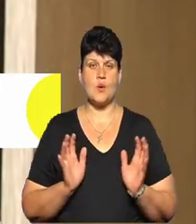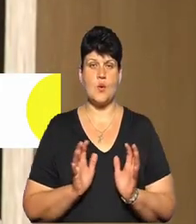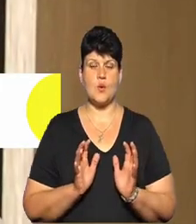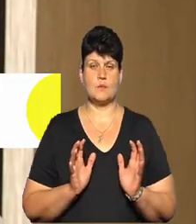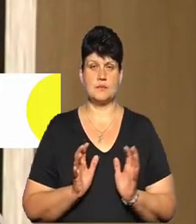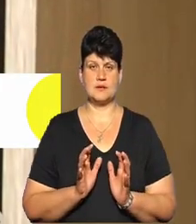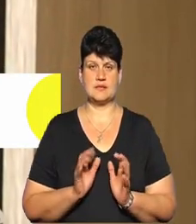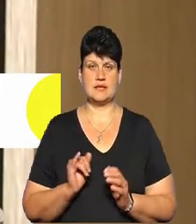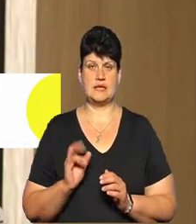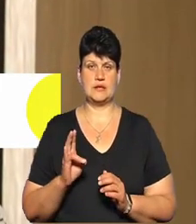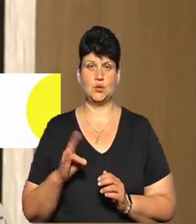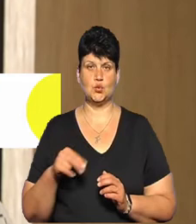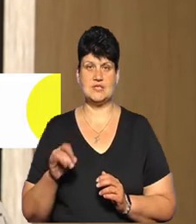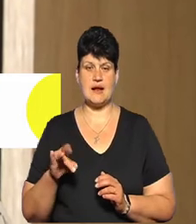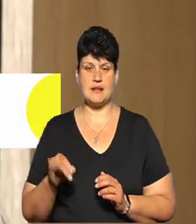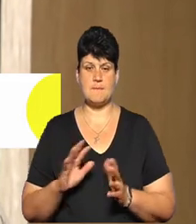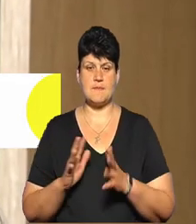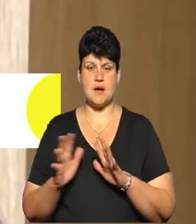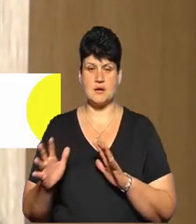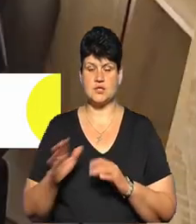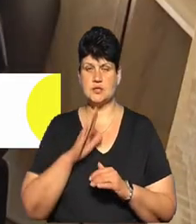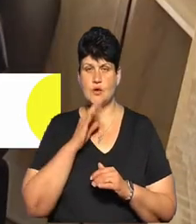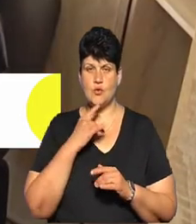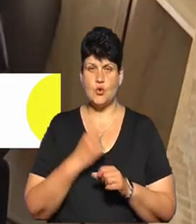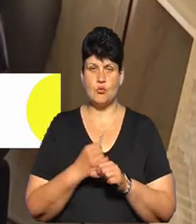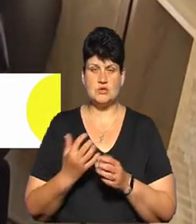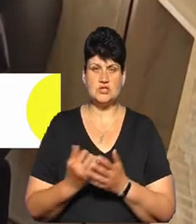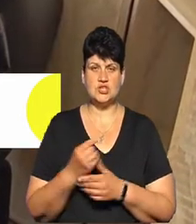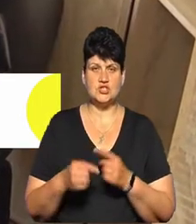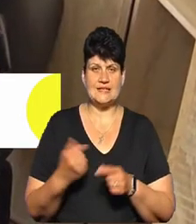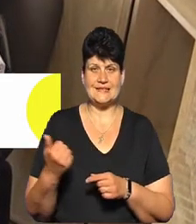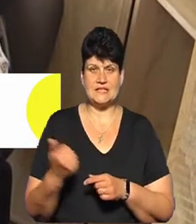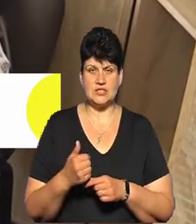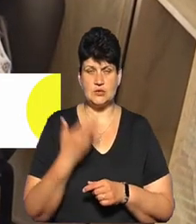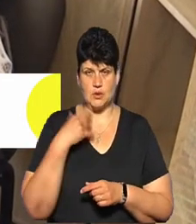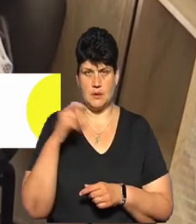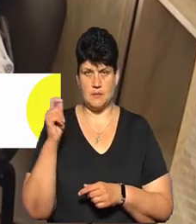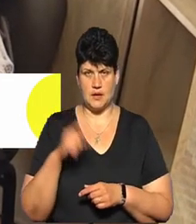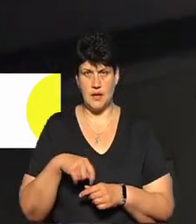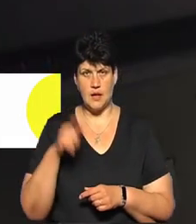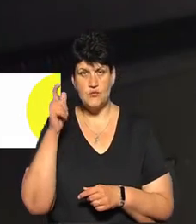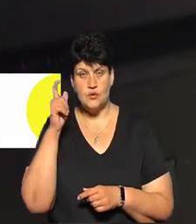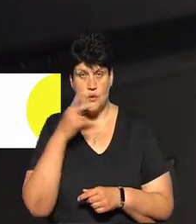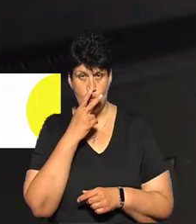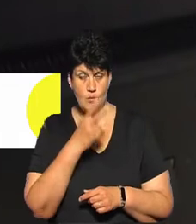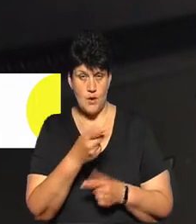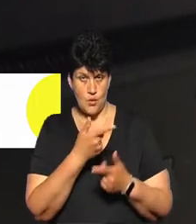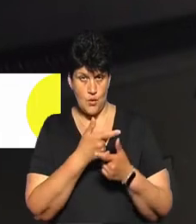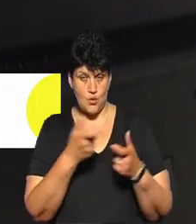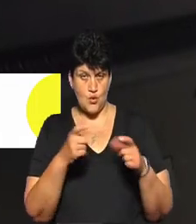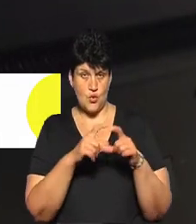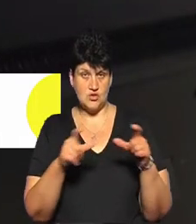парком. Тетяна каже, роботу знайшла через тиждень після приїзду до Чорткова. Побачила оголошення у вайбер-групі